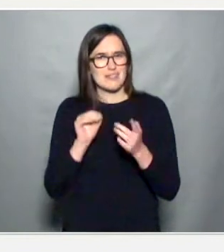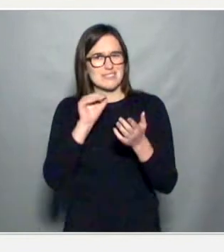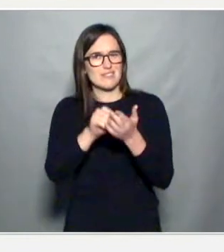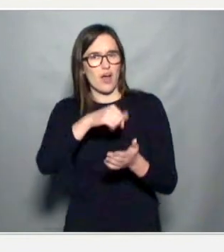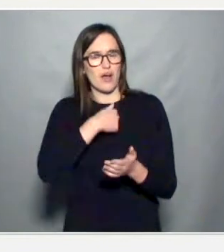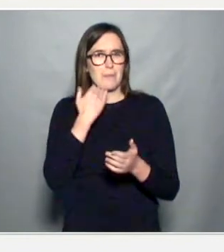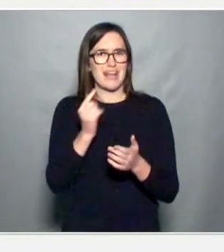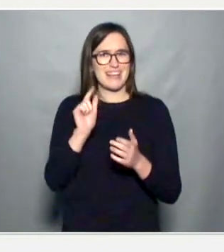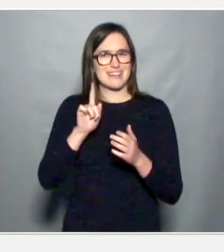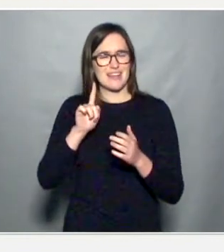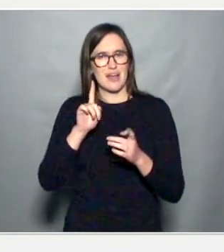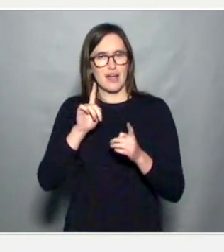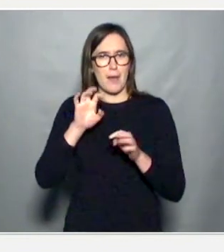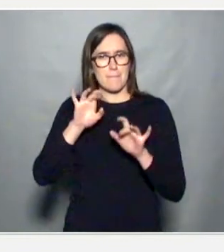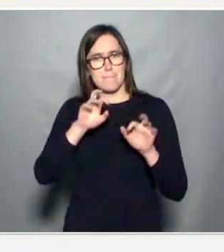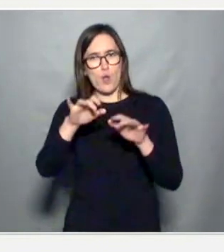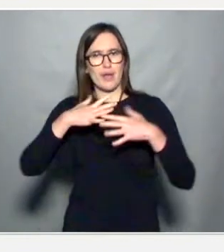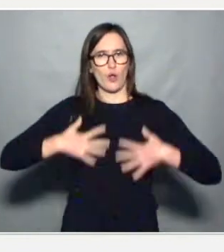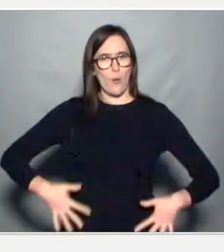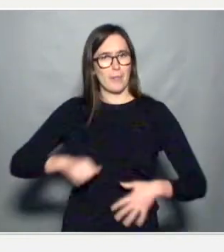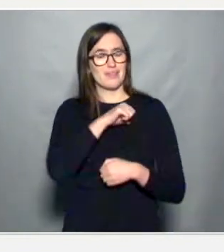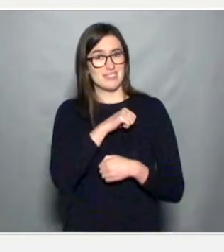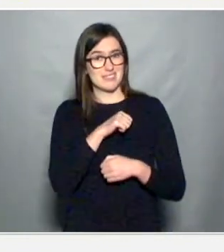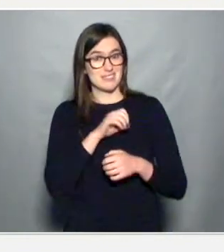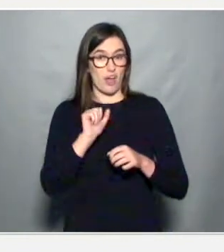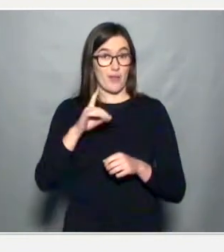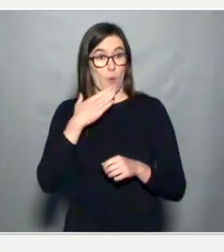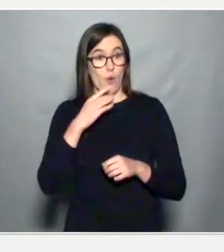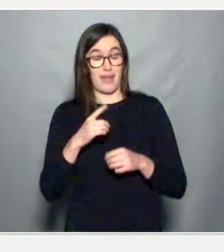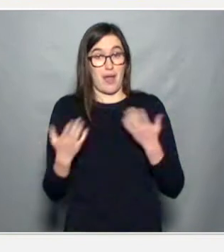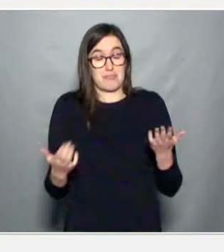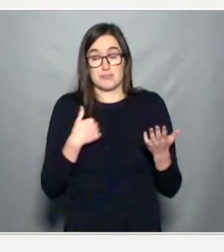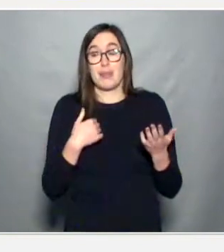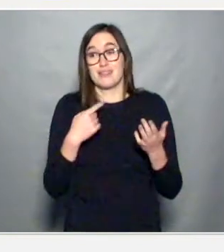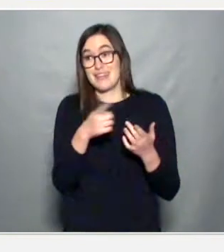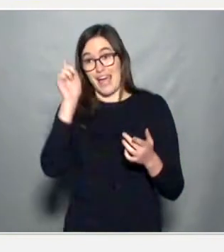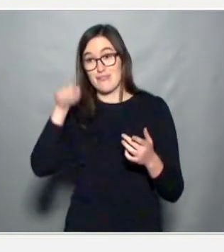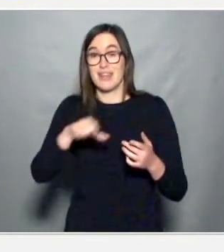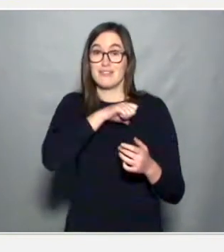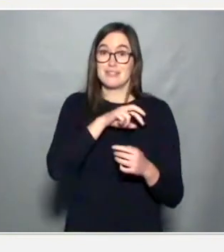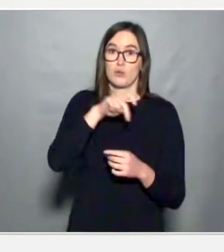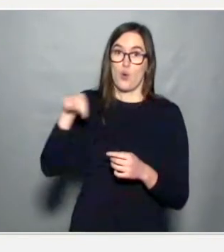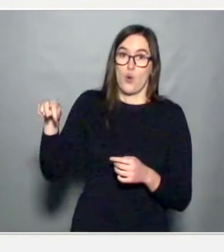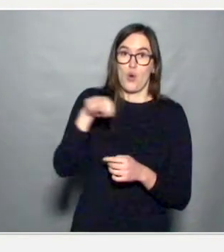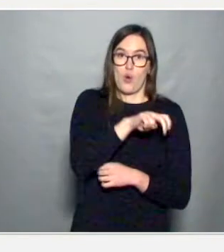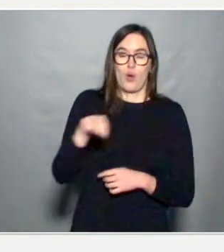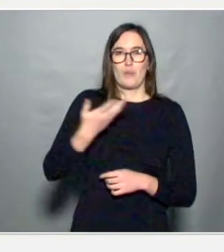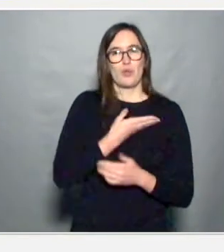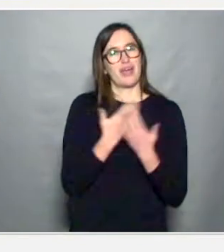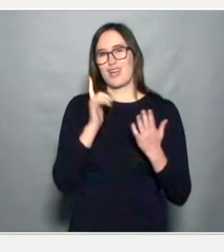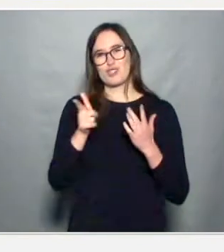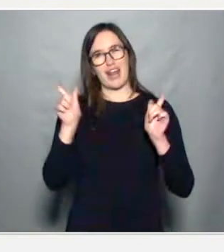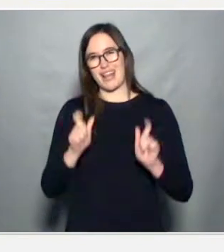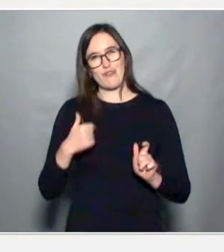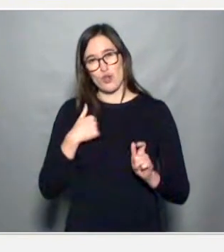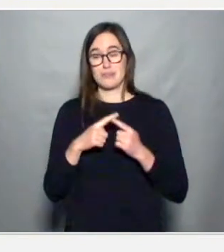ADHD och sådär. Ja. Så nu vet ni att det inte är av nervositet som jag går fram och tillbaka här på scen. Utan det är bara så att